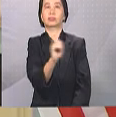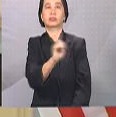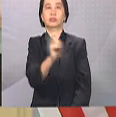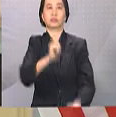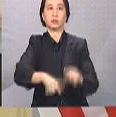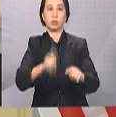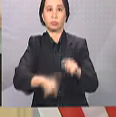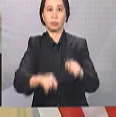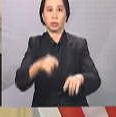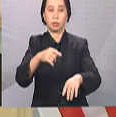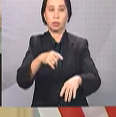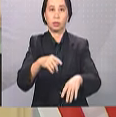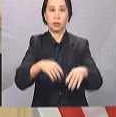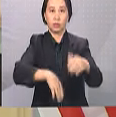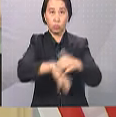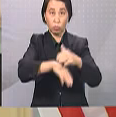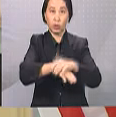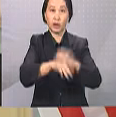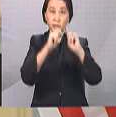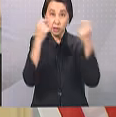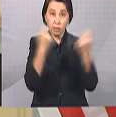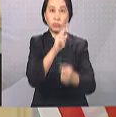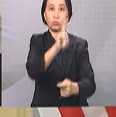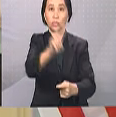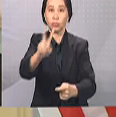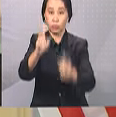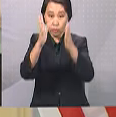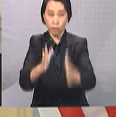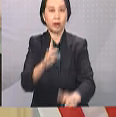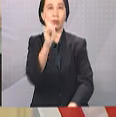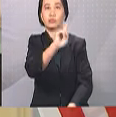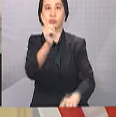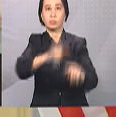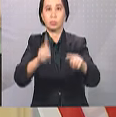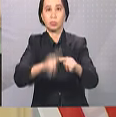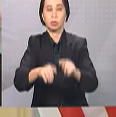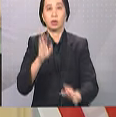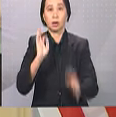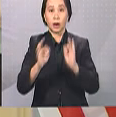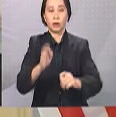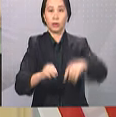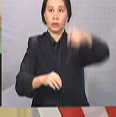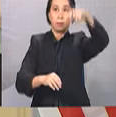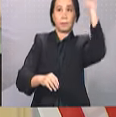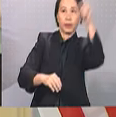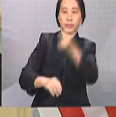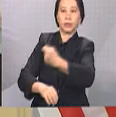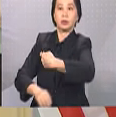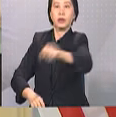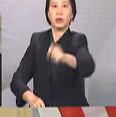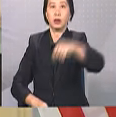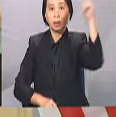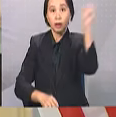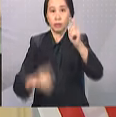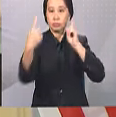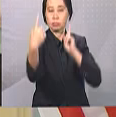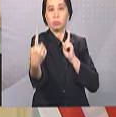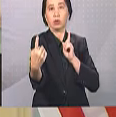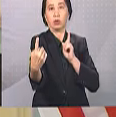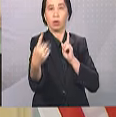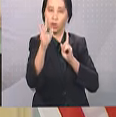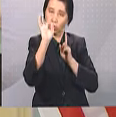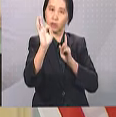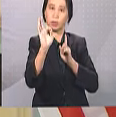Ya, 22 orang. Dan bola tidak seperti badminton single. Sebelah sana tak bertemu dengan sebelah sini.